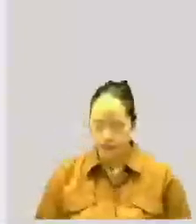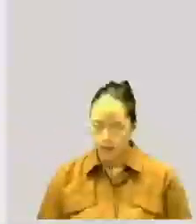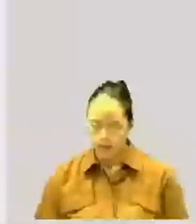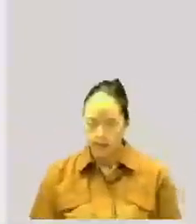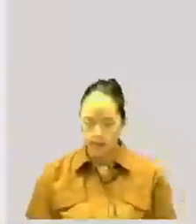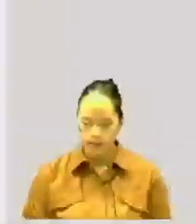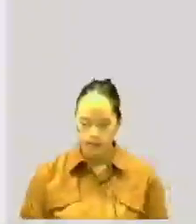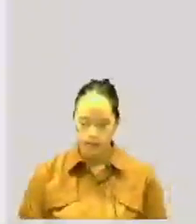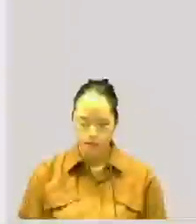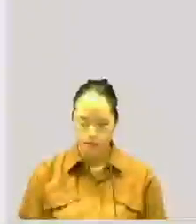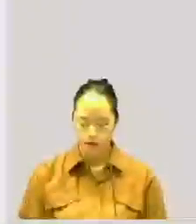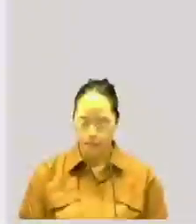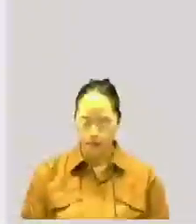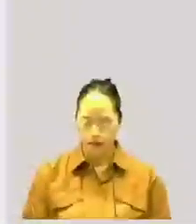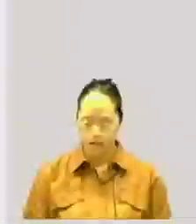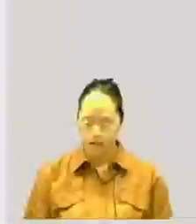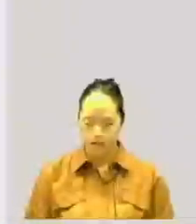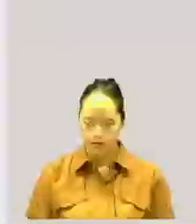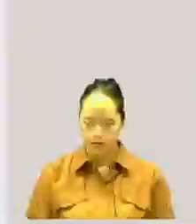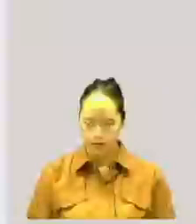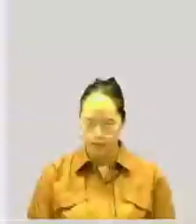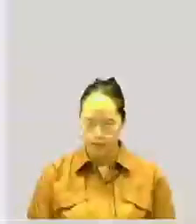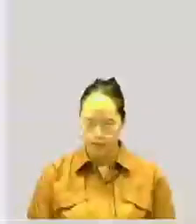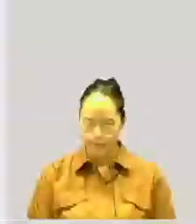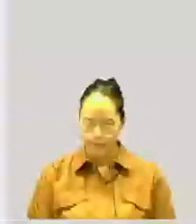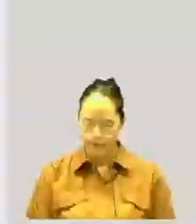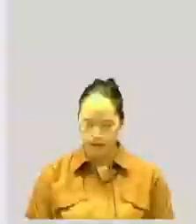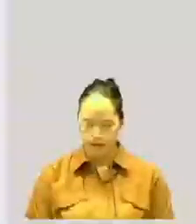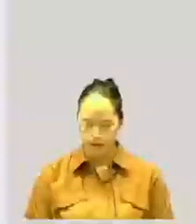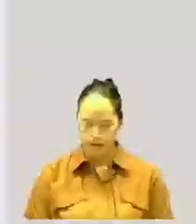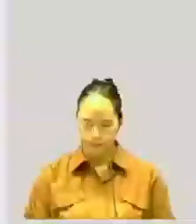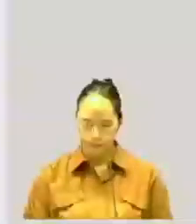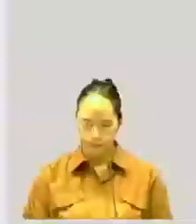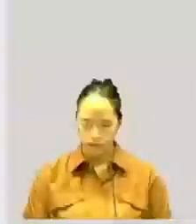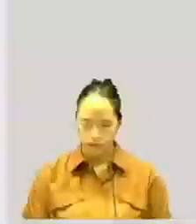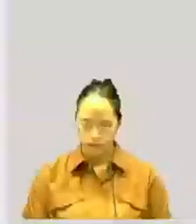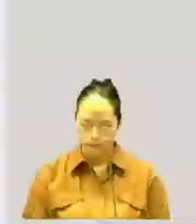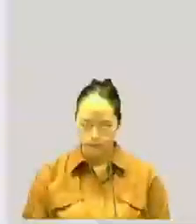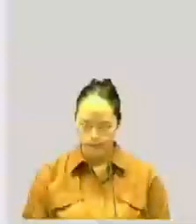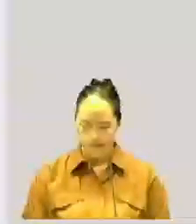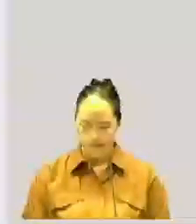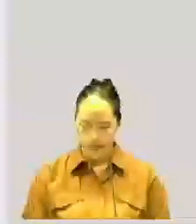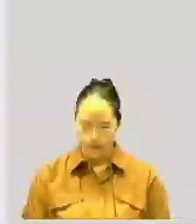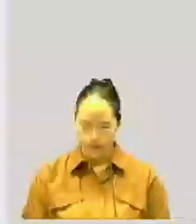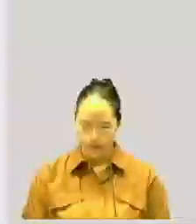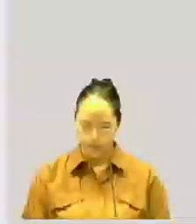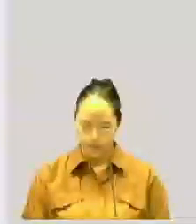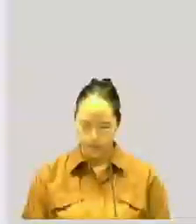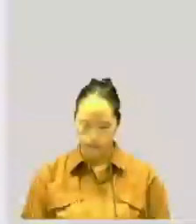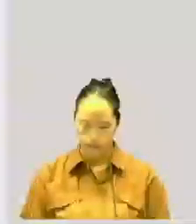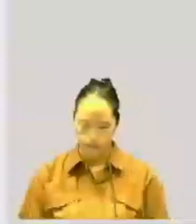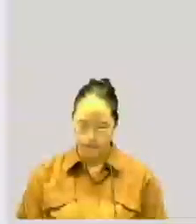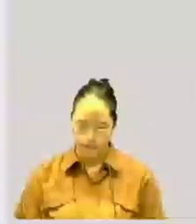这个是这个大英百科全书里边谈到了这个巴比伦之囚的这件事情。